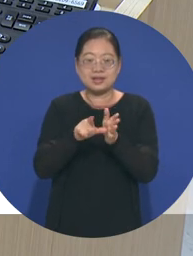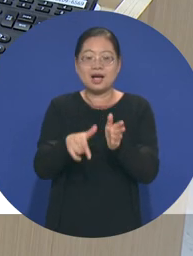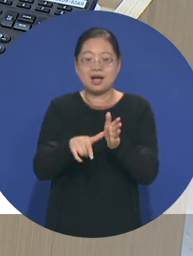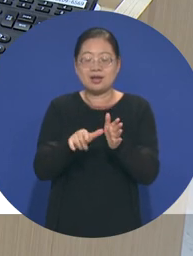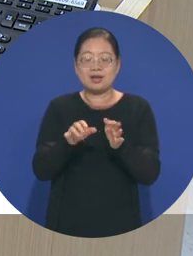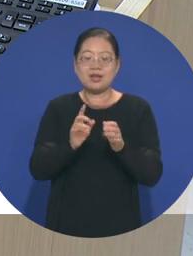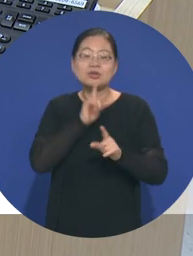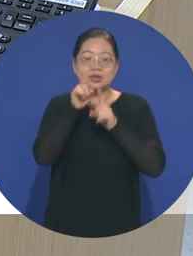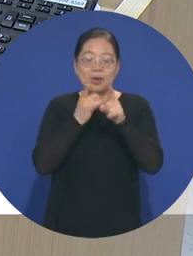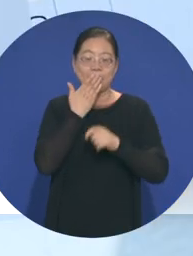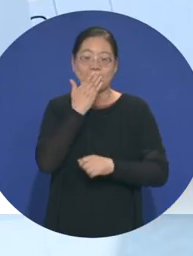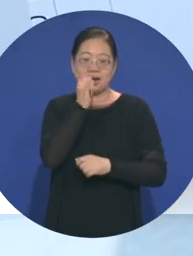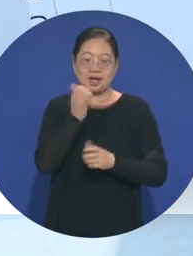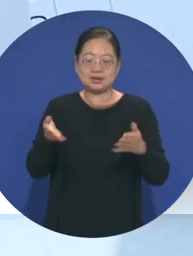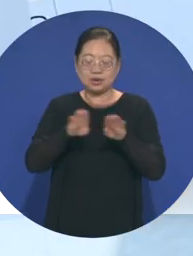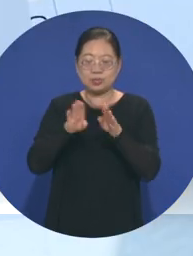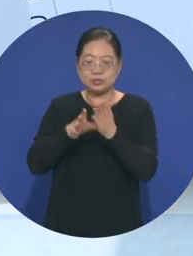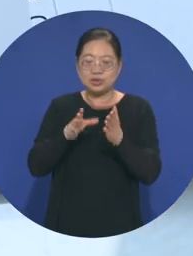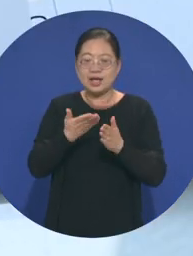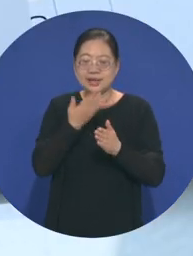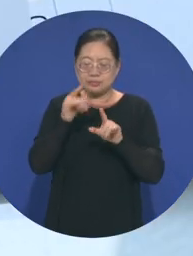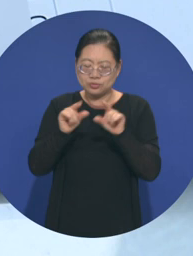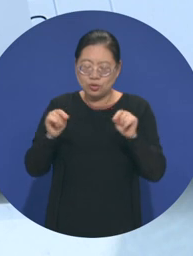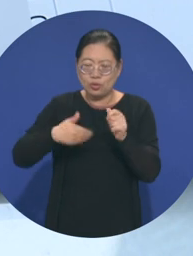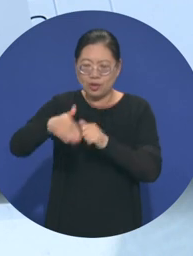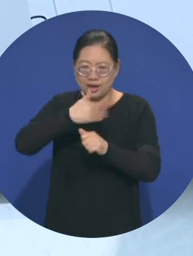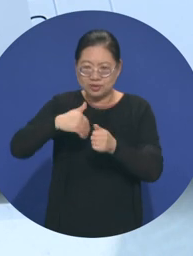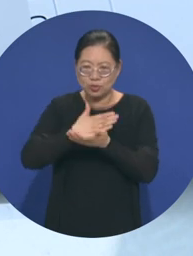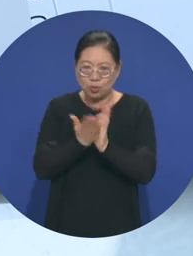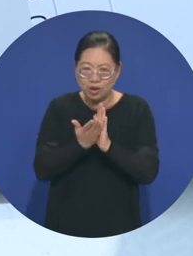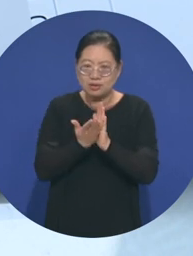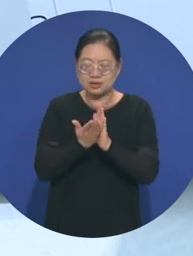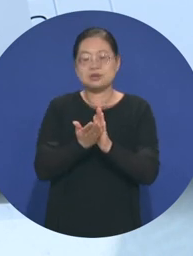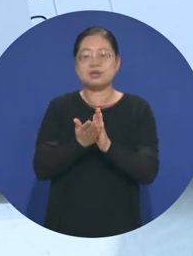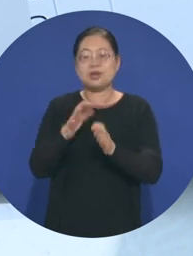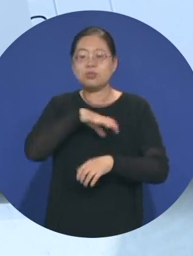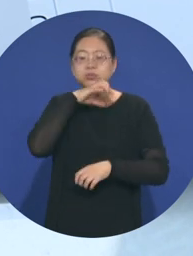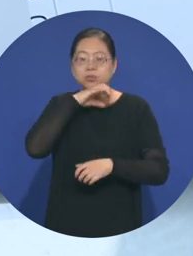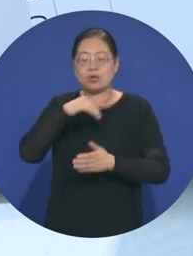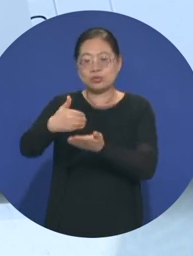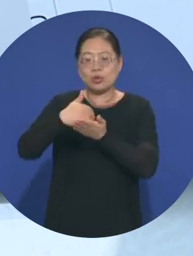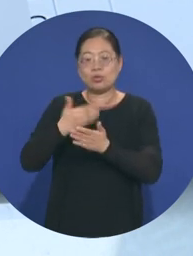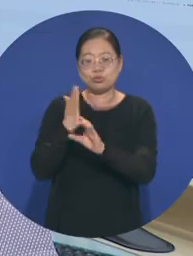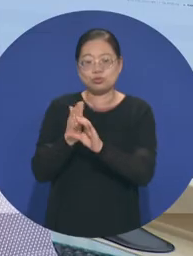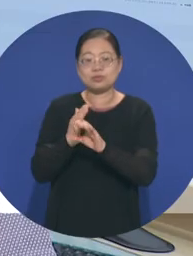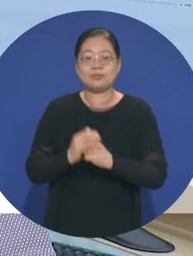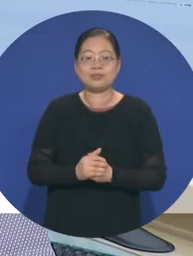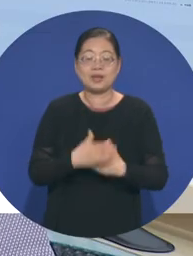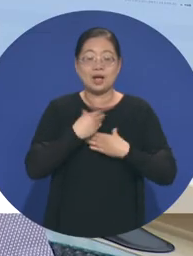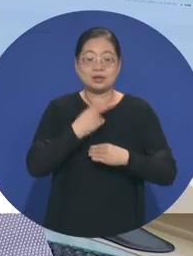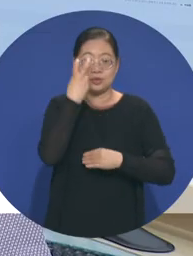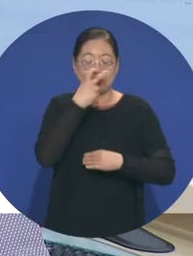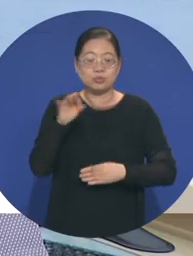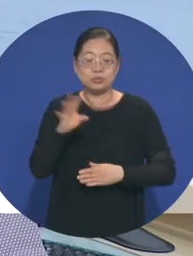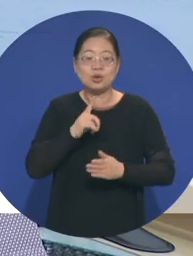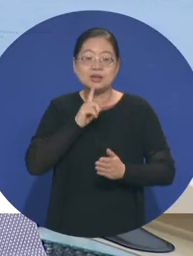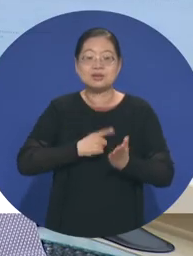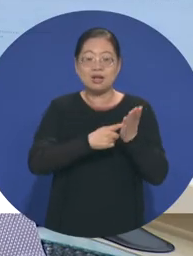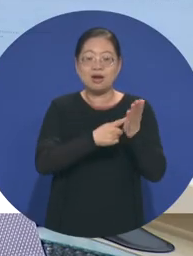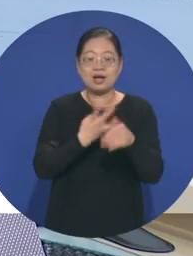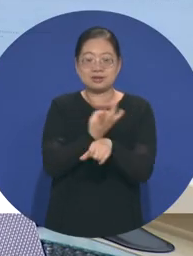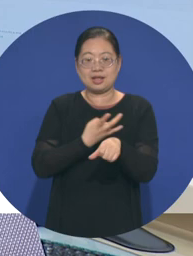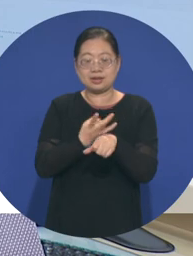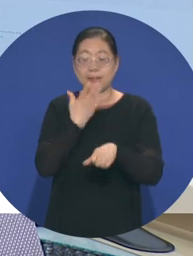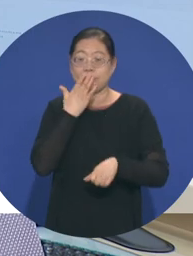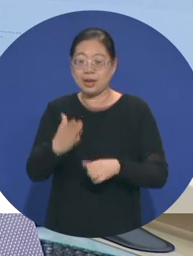24시간 열어두고 시설물을 포함 식품 환경 등 다방면으로 제보를 받고 있습니다 안전 정권 무료